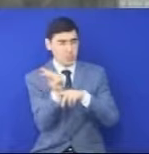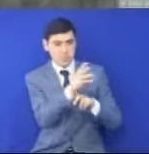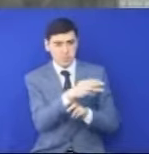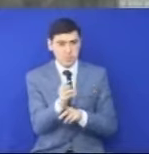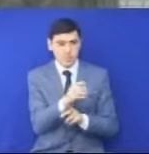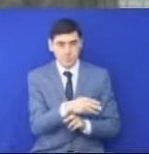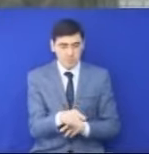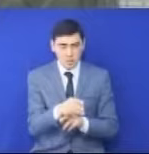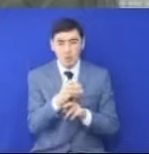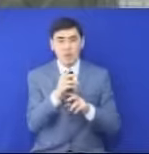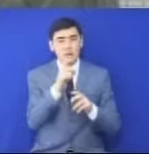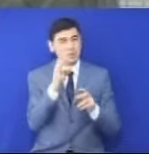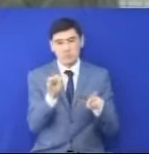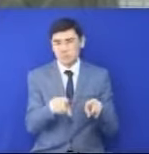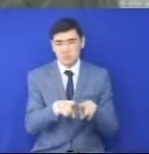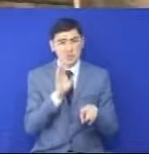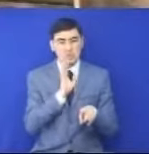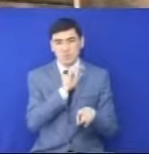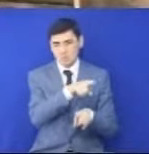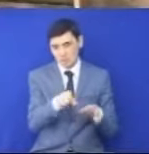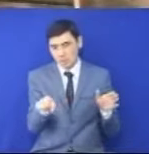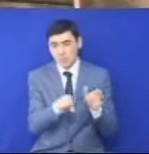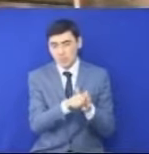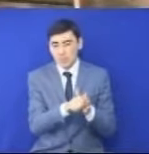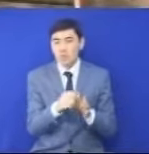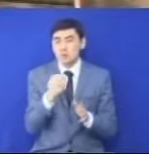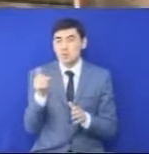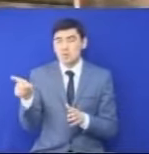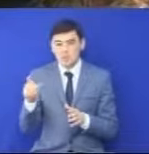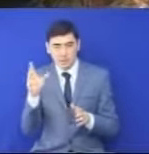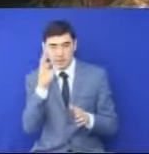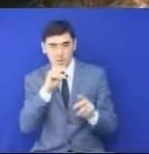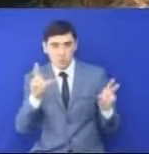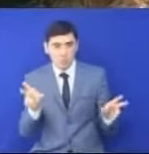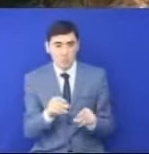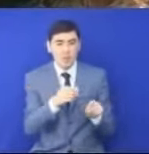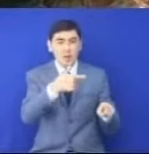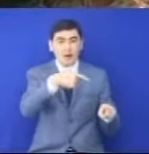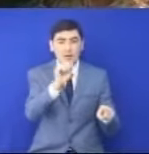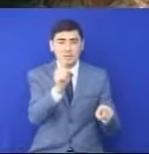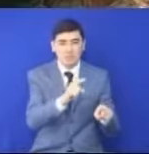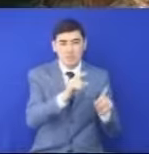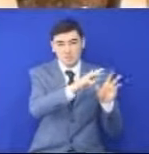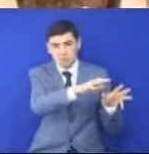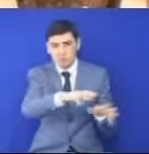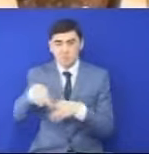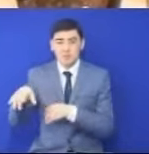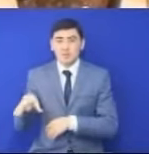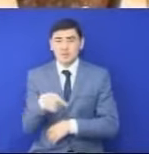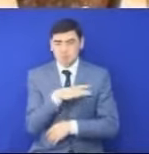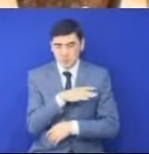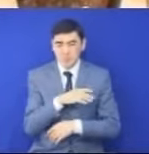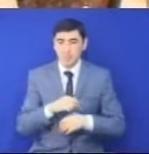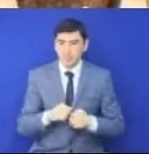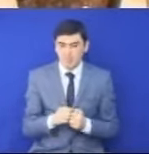составила 57 квадратных метров. Более того, пожарные вынесли из дома газовый баллон, который чудом не взорвался. Локализовать возгорание удалось